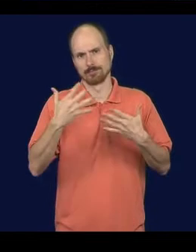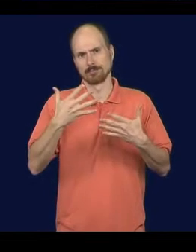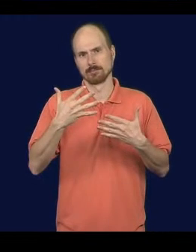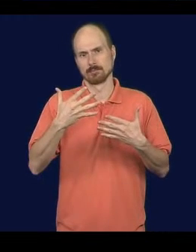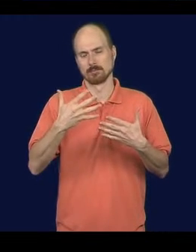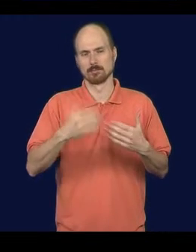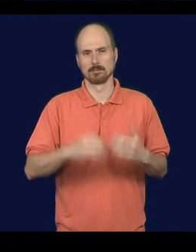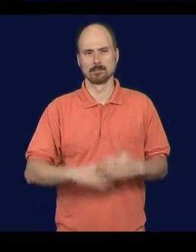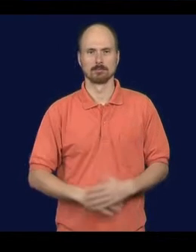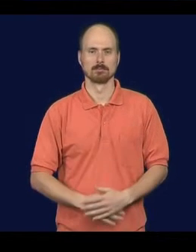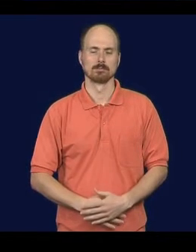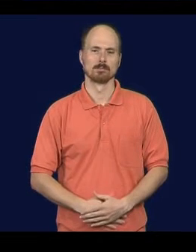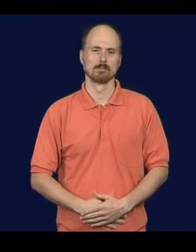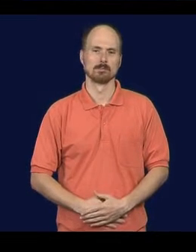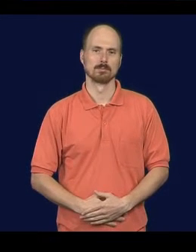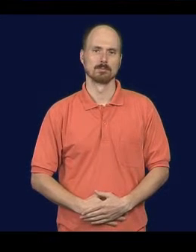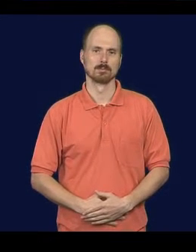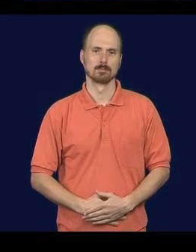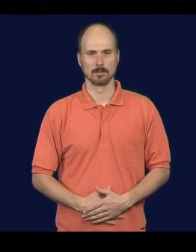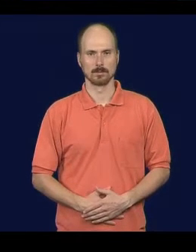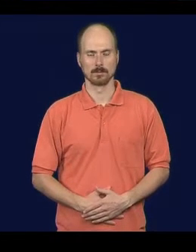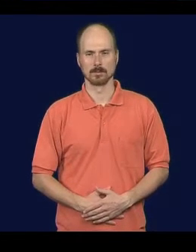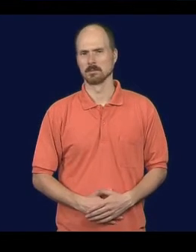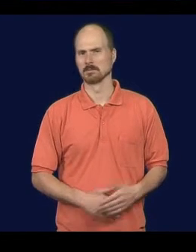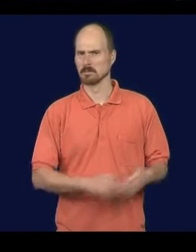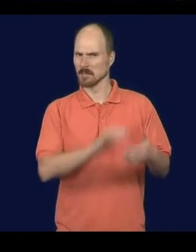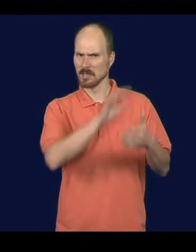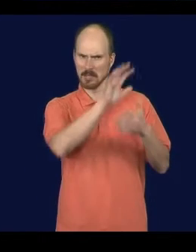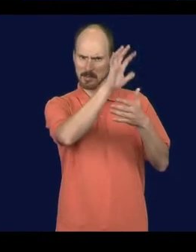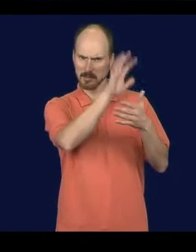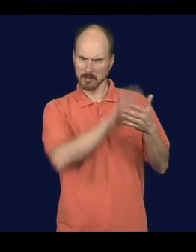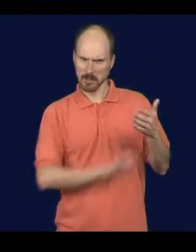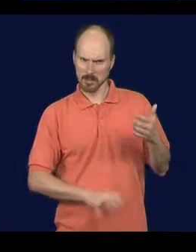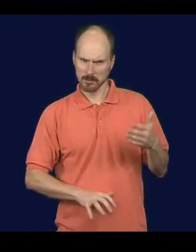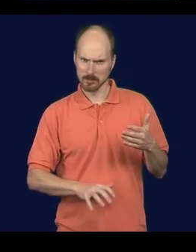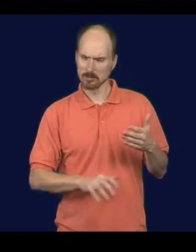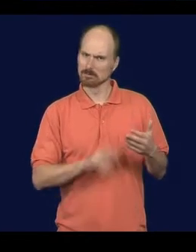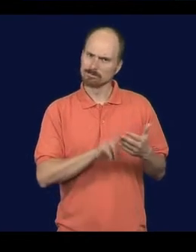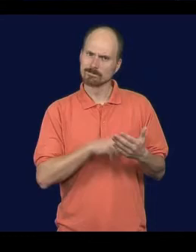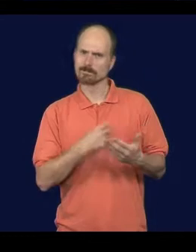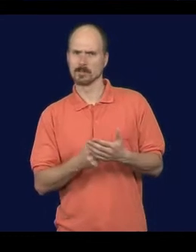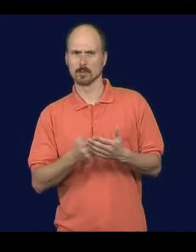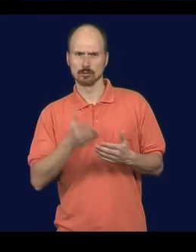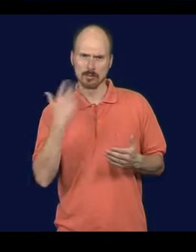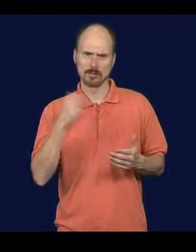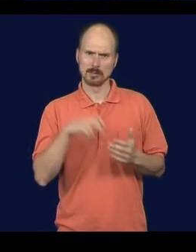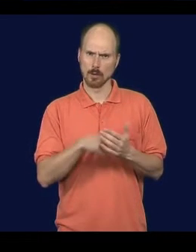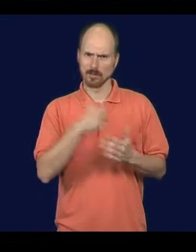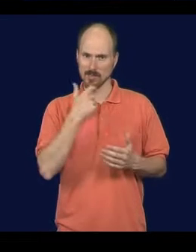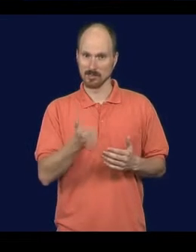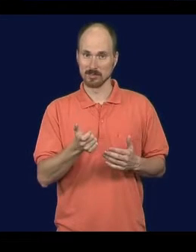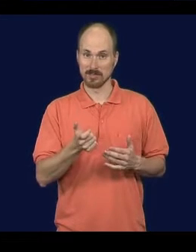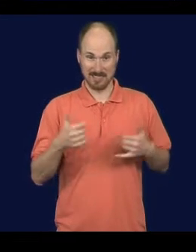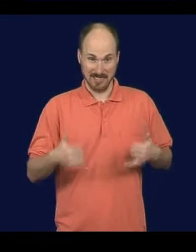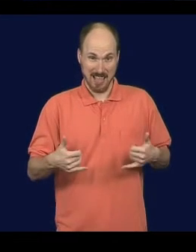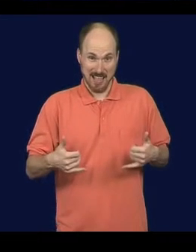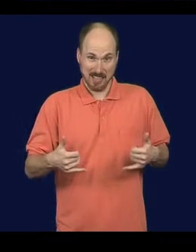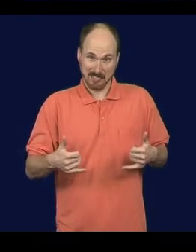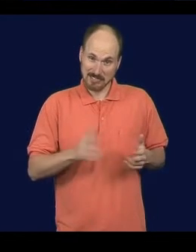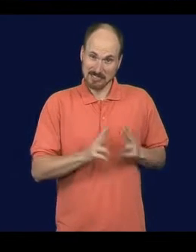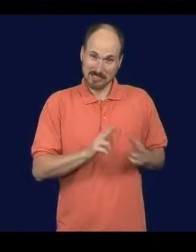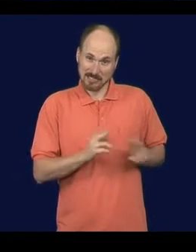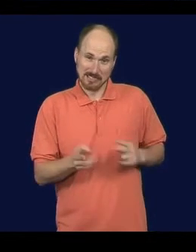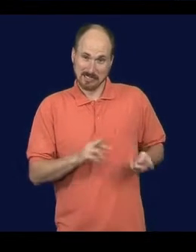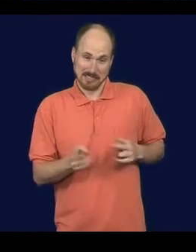projede. Děkuji za to dotaz. Takže vlastně ten systém, jak jsem říkal, on vám řekne, že